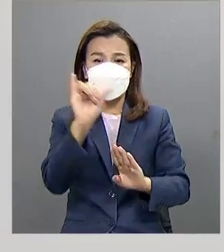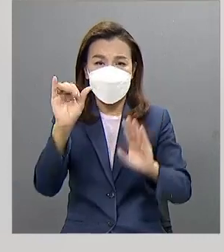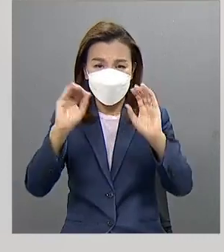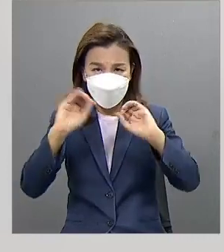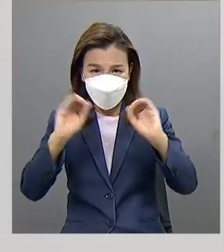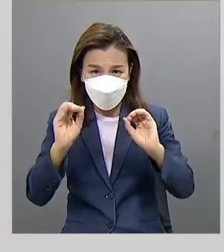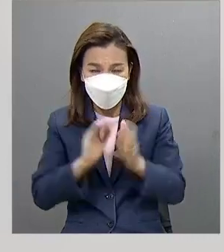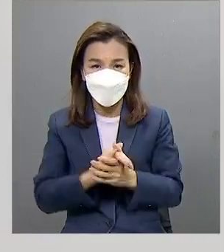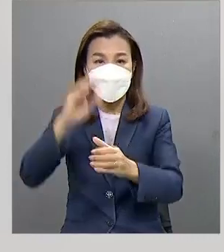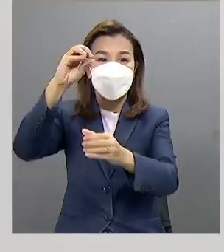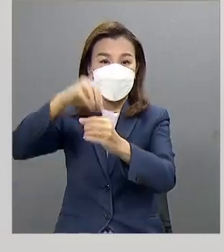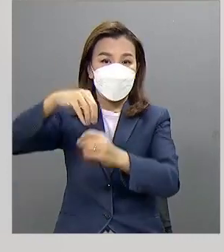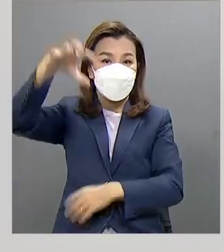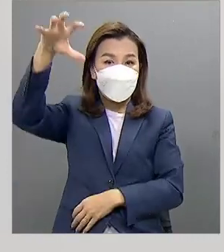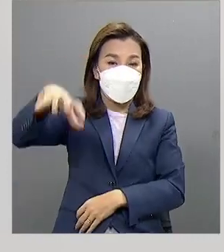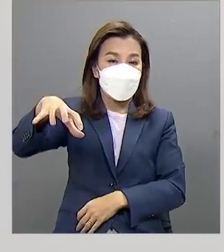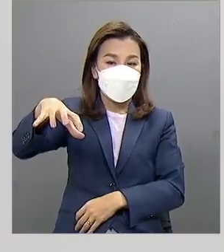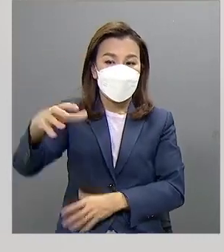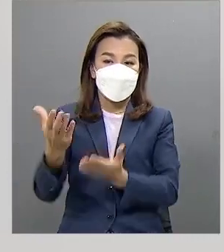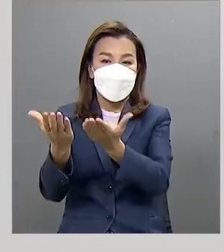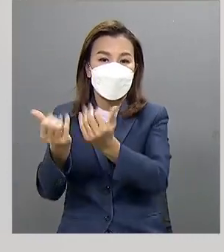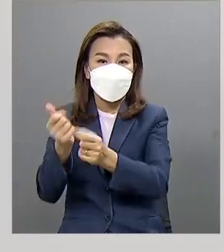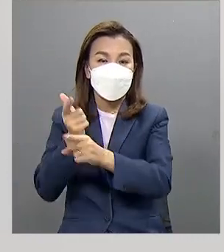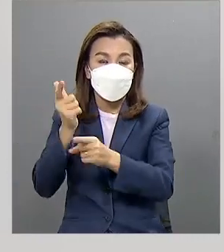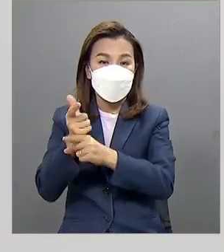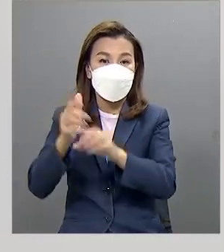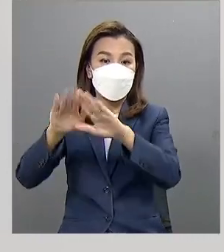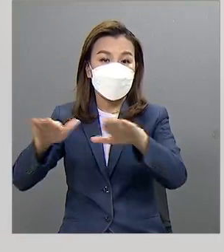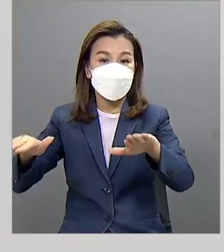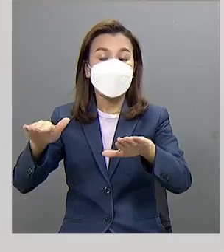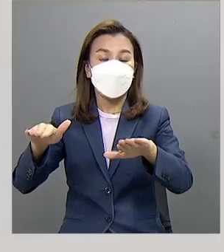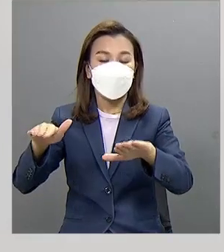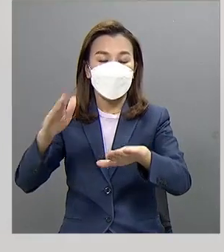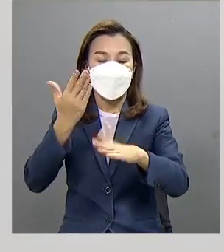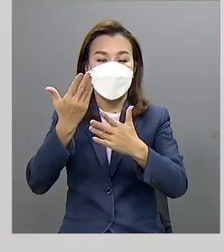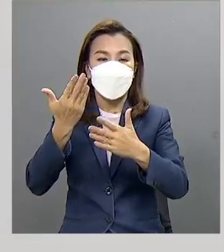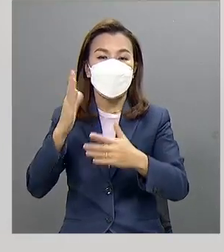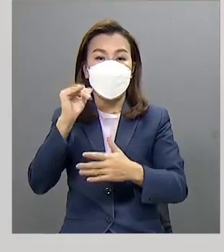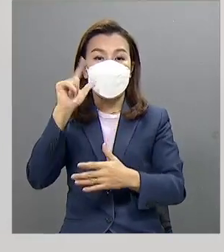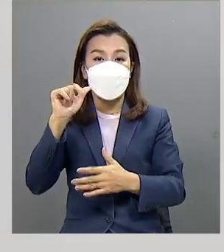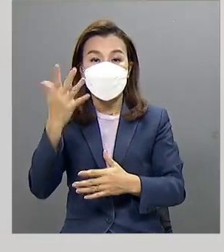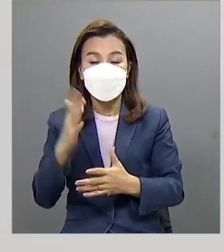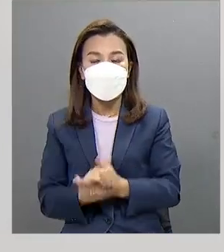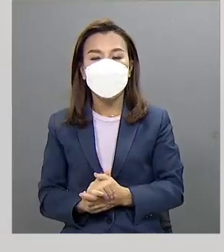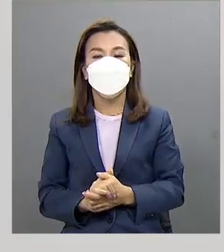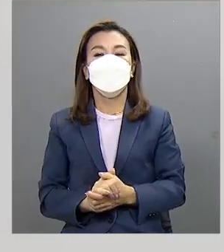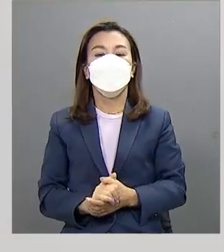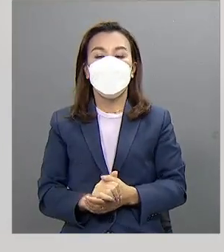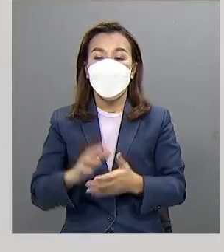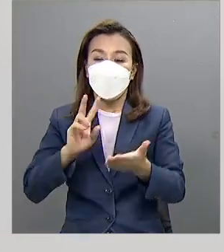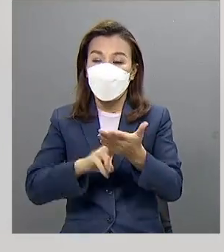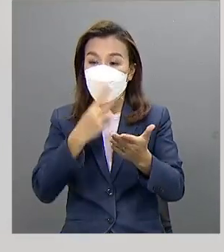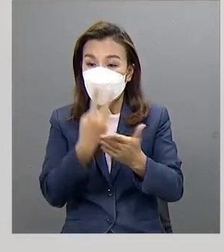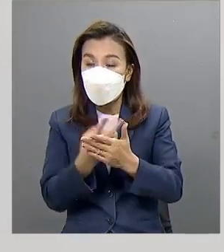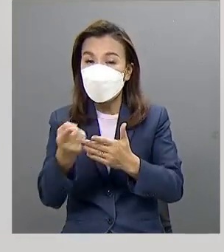งนี้นะเด็กกำพร้านะครับตรงนั้นเนี่ยเขาก็ต้องเป็นคนดูแลเพียงแต่ว่าเขาก็อาจจะไม่ต้องรับผิดเหมือนขนาดพ่อแม่ว่าโดนเรียกมาตักเตือนเพราะว่าจริงๆเขามีหน้